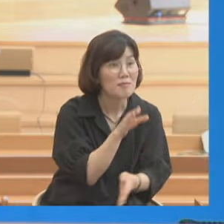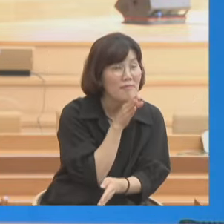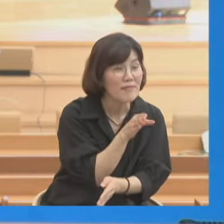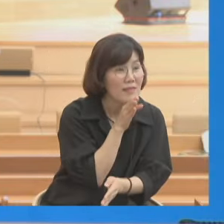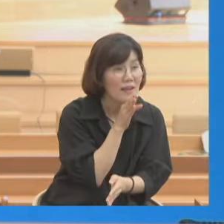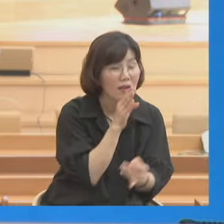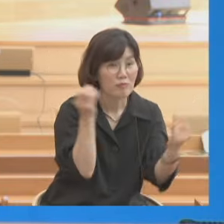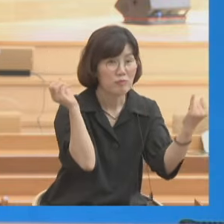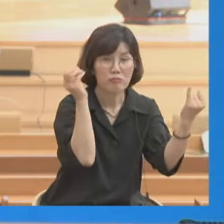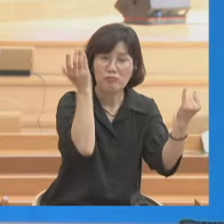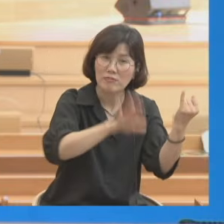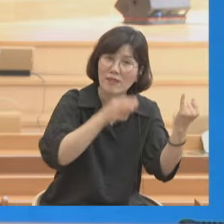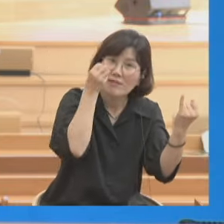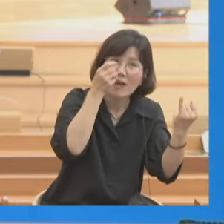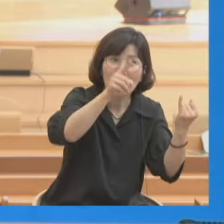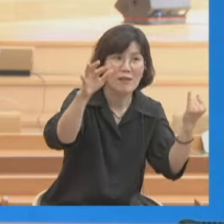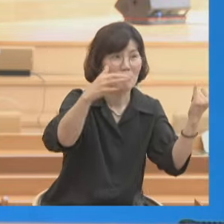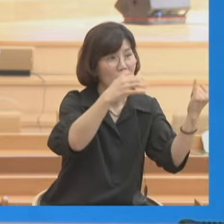근데 무시하지 않아요.